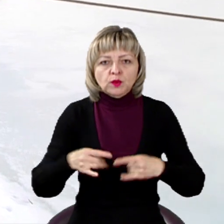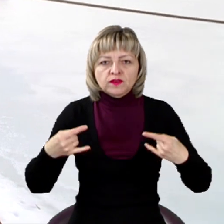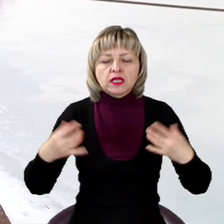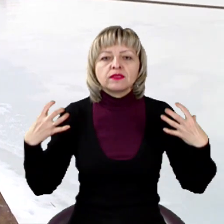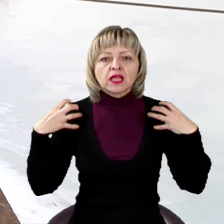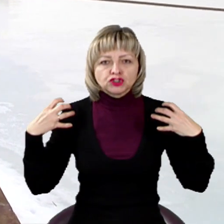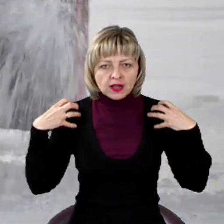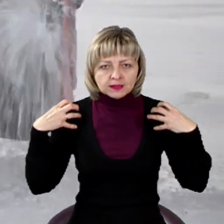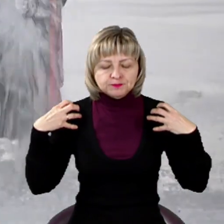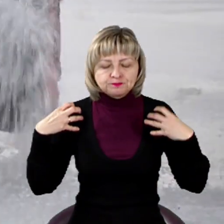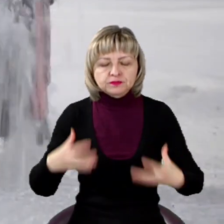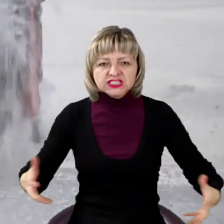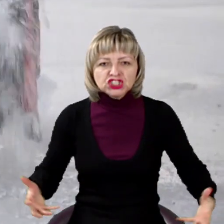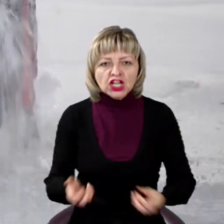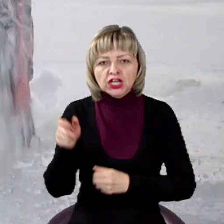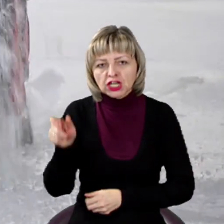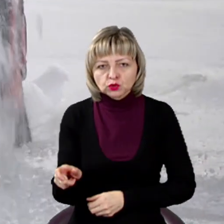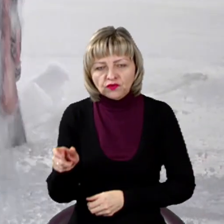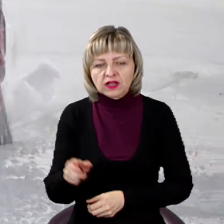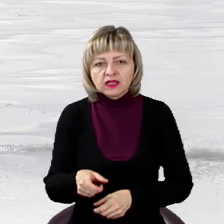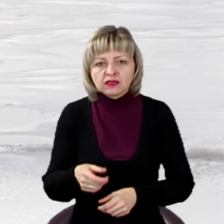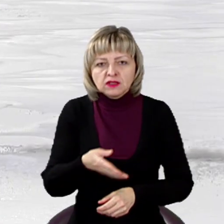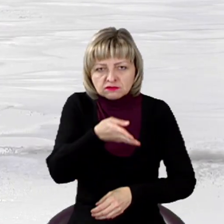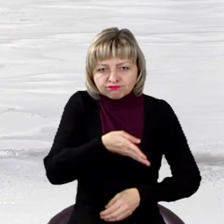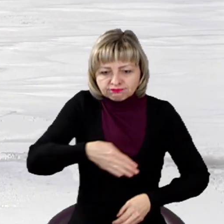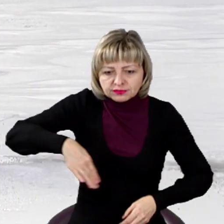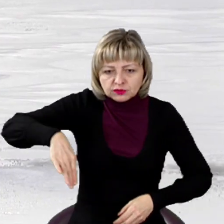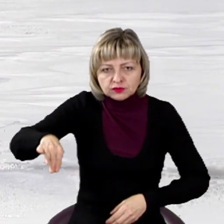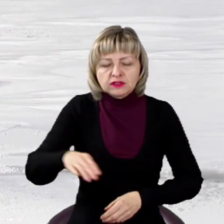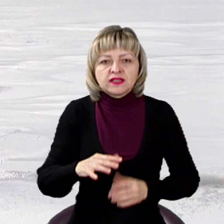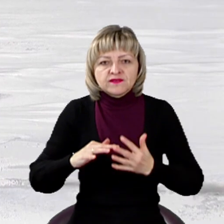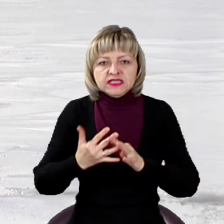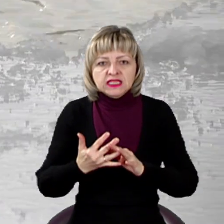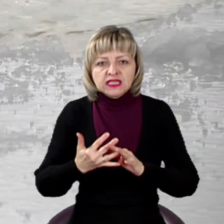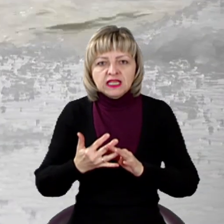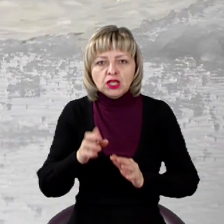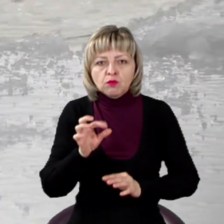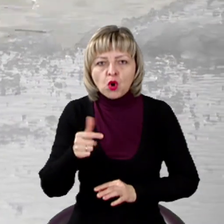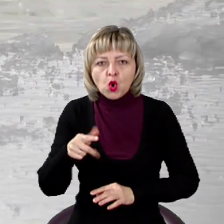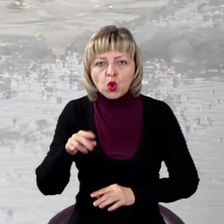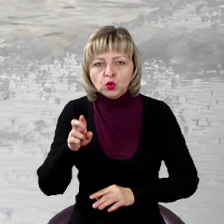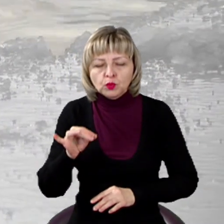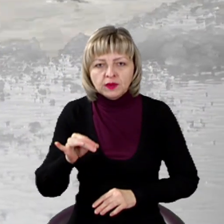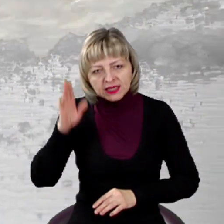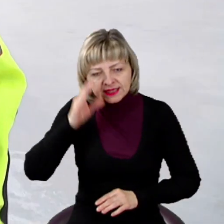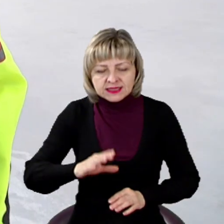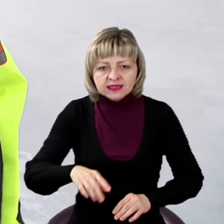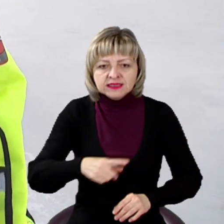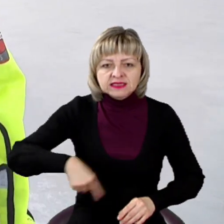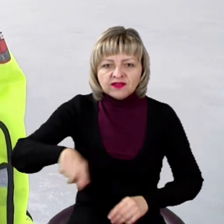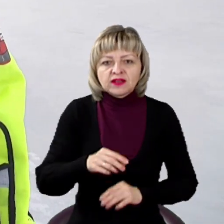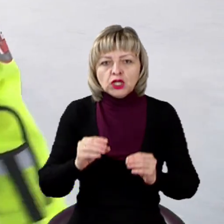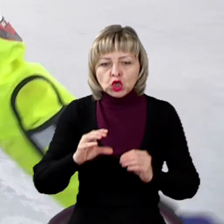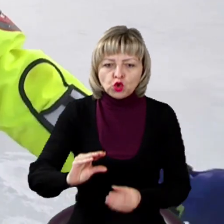начальник Андрій Левчук. Рятувальник Дмитро Сад вирізає ополонку на ставку в селі Боголюби. Товщина льоду десь 10-12